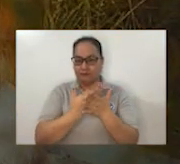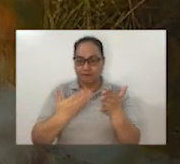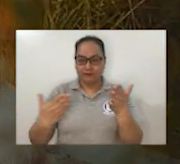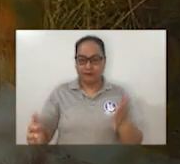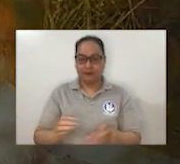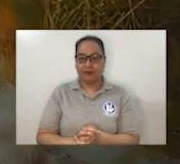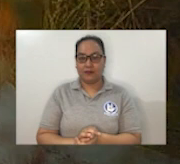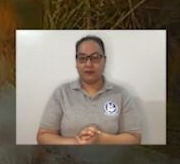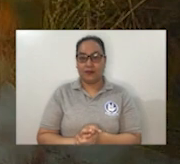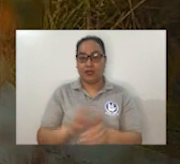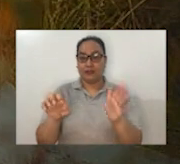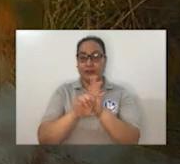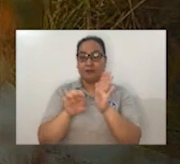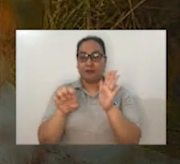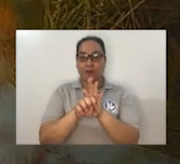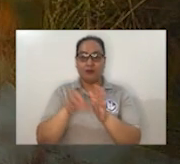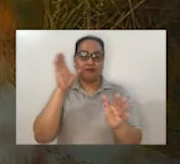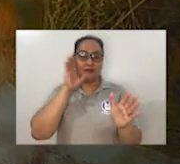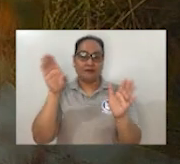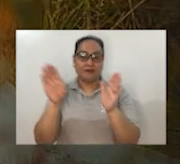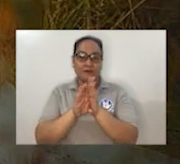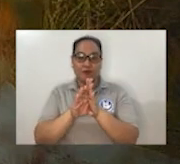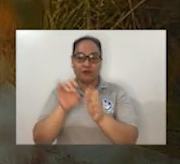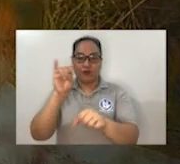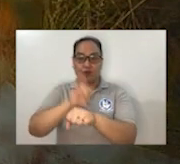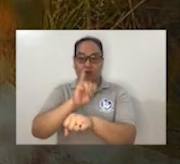One of these is photo enhancing.